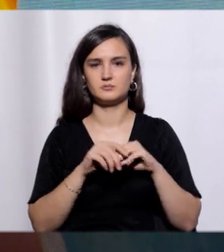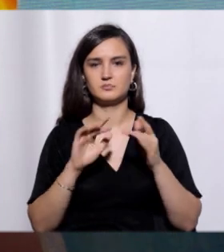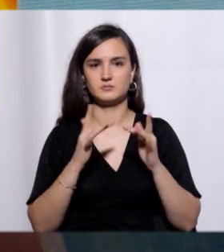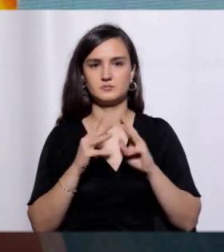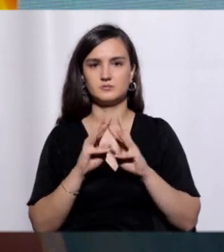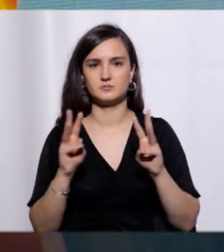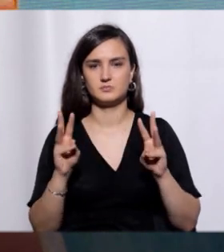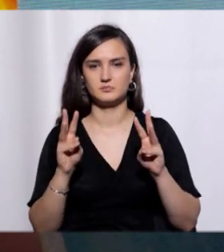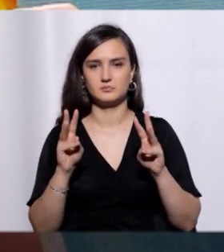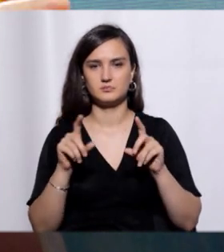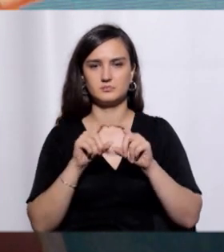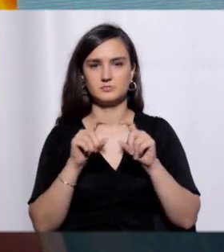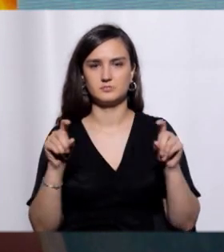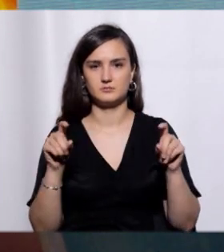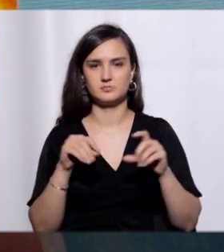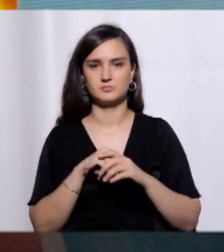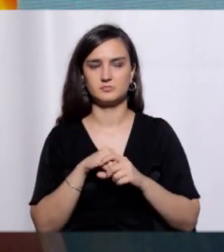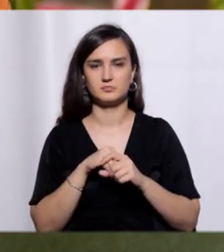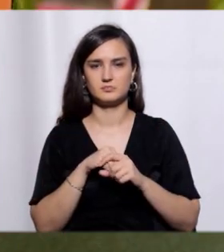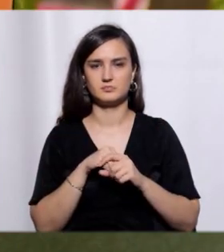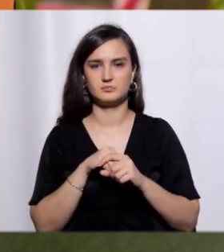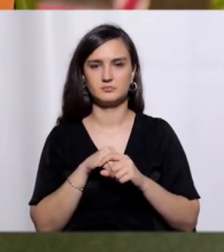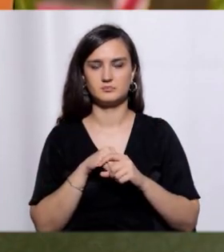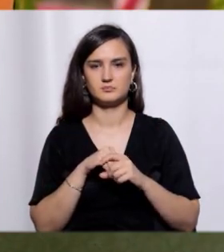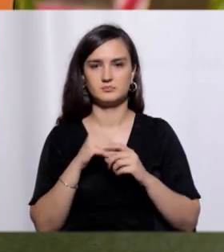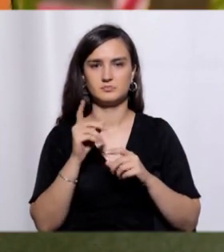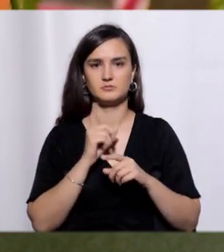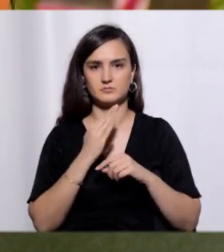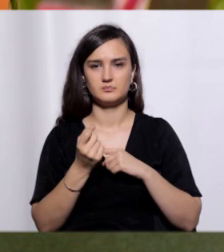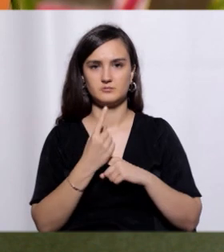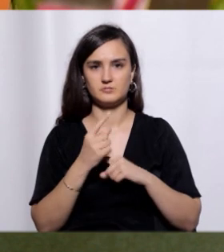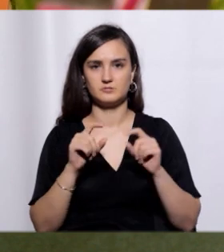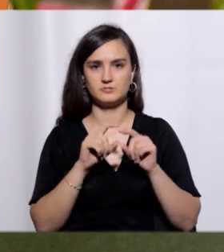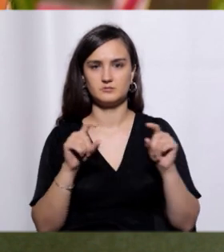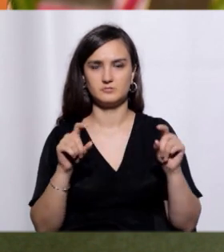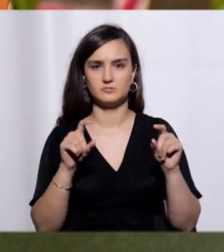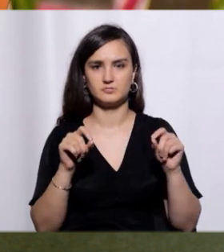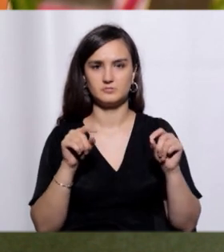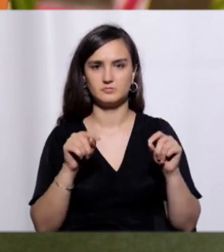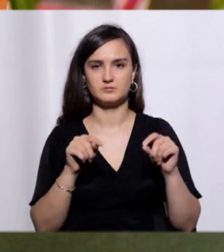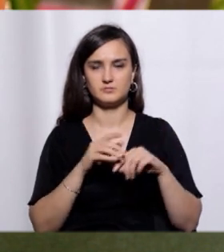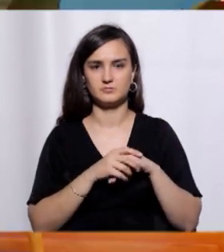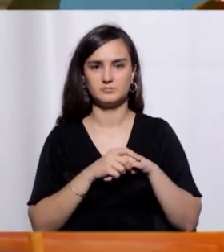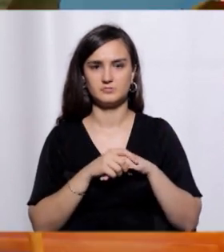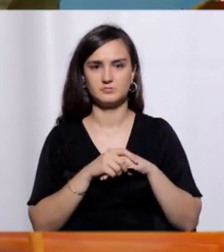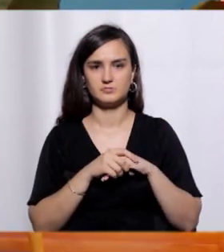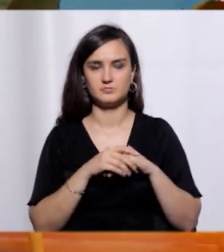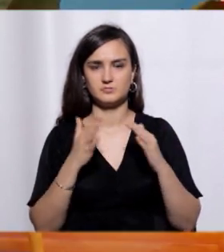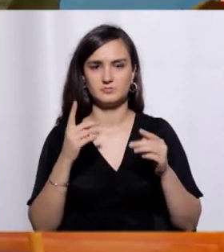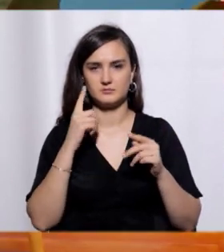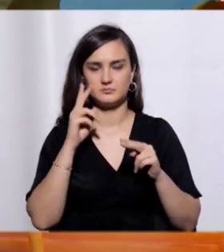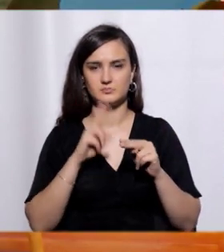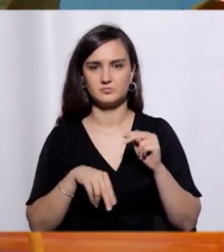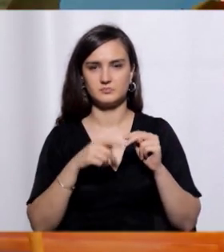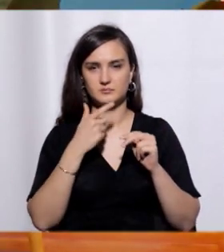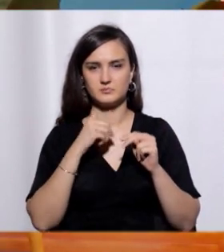that you see on screen. ველოდებით თქვენს დავალებებს ეკრანზე მითითებულ მისამართზე. I think that's it,